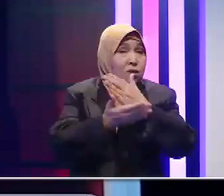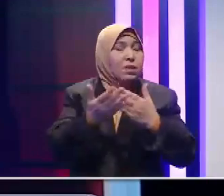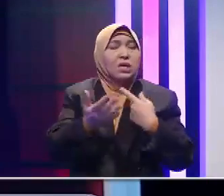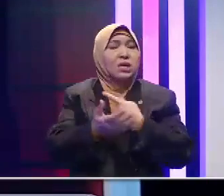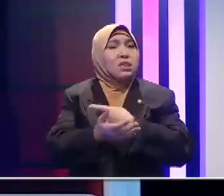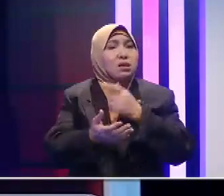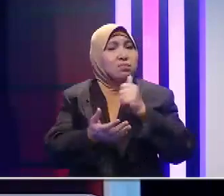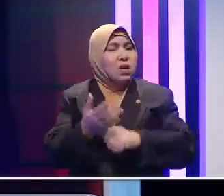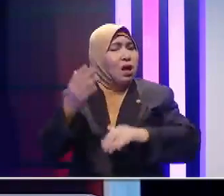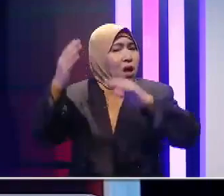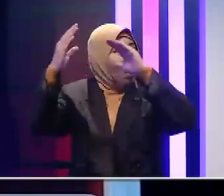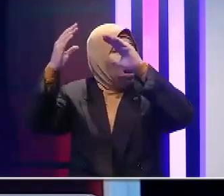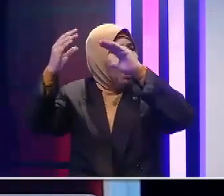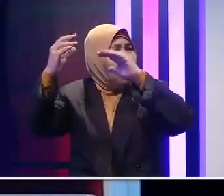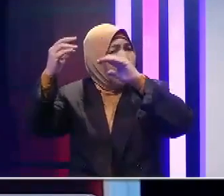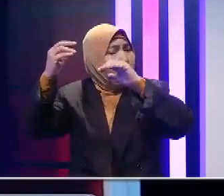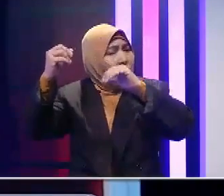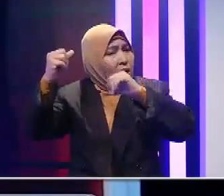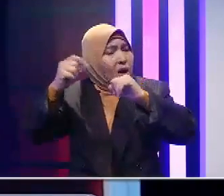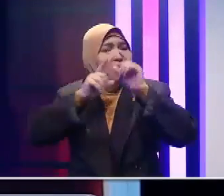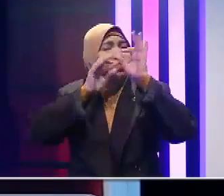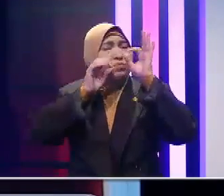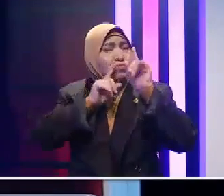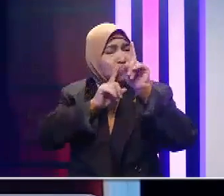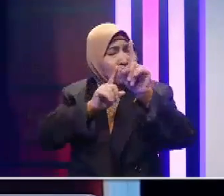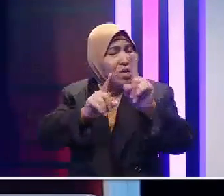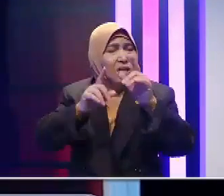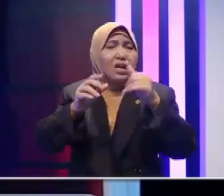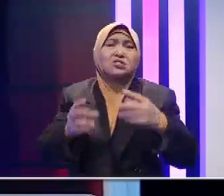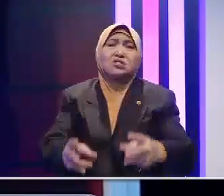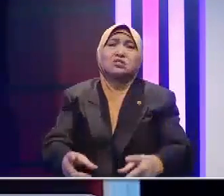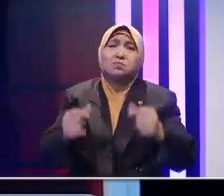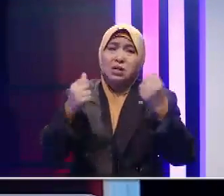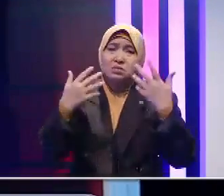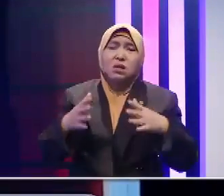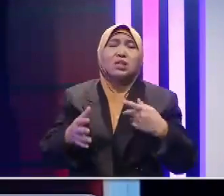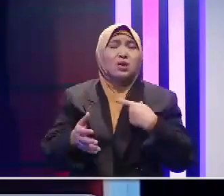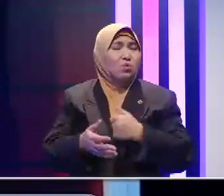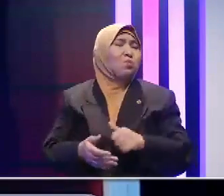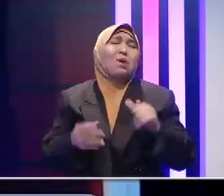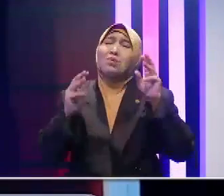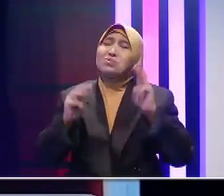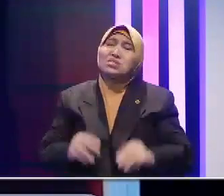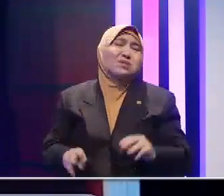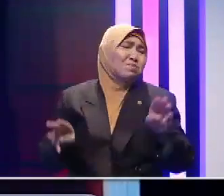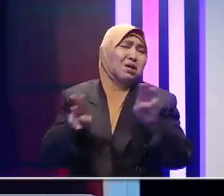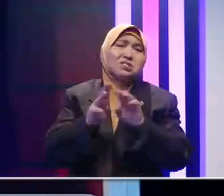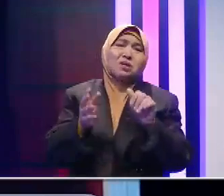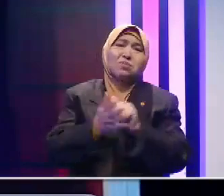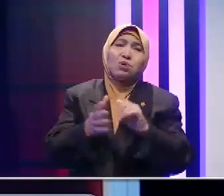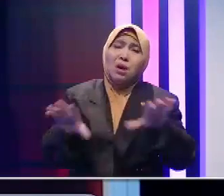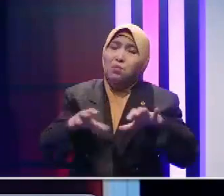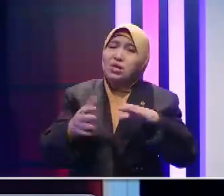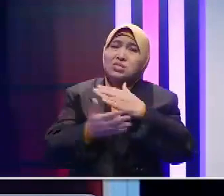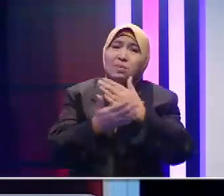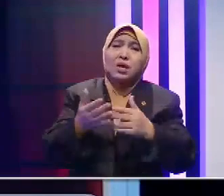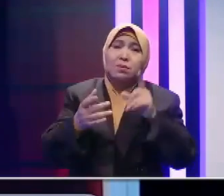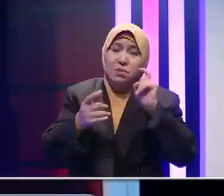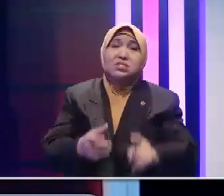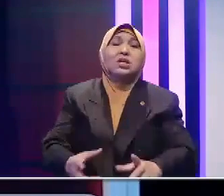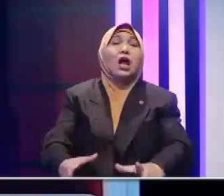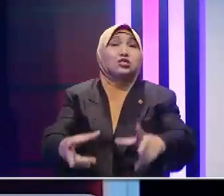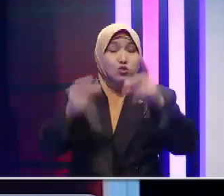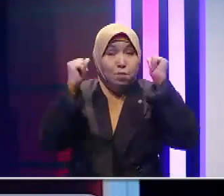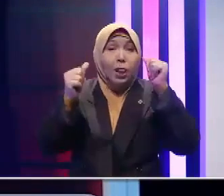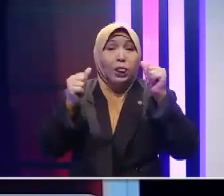selalu mengharapkan satu keputusan yang cepat. Kan? Biasalah itu fitrah manusia, kan? Nak buat sesuatu, nak dapat keputusan